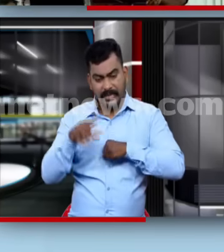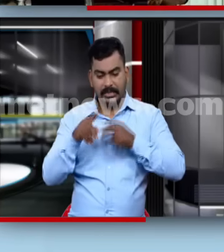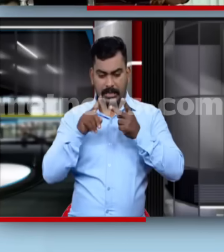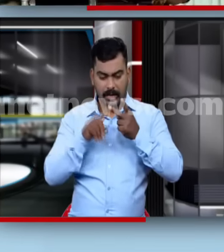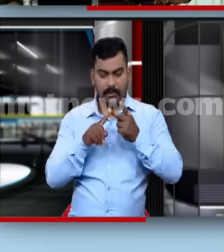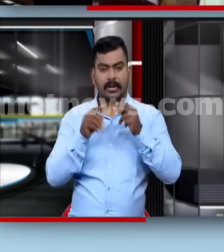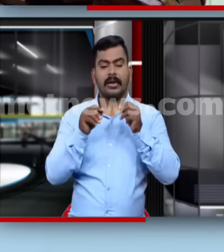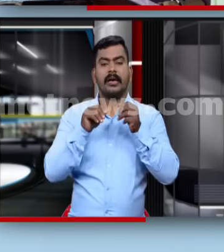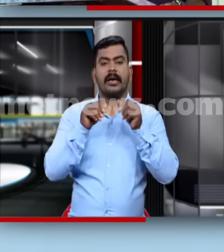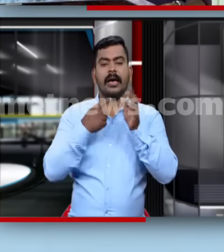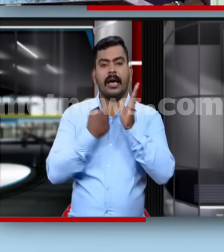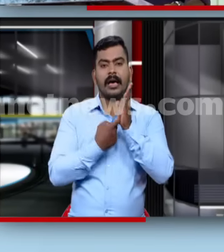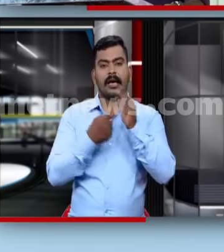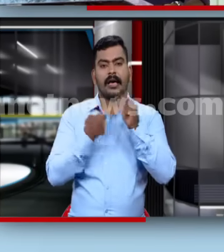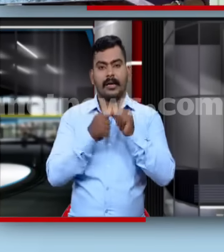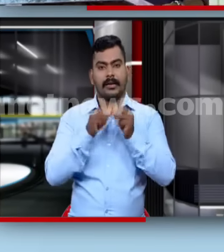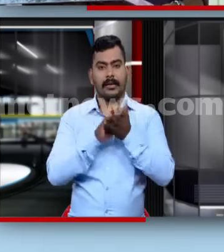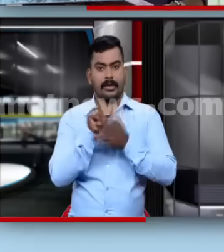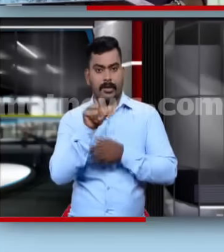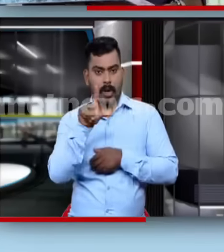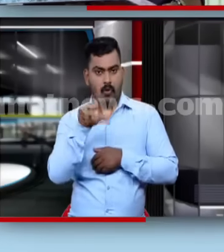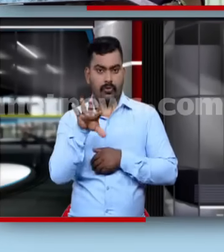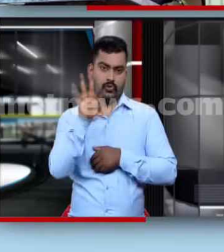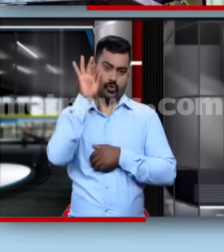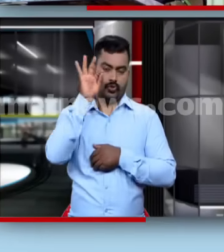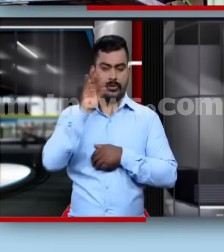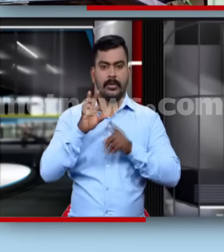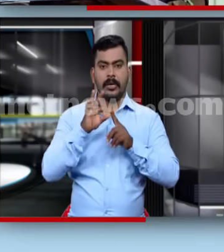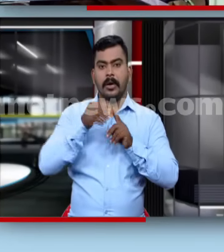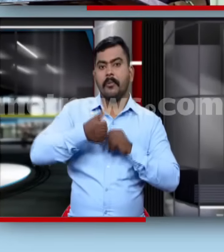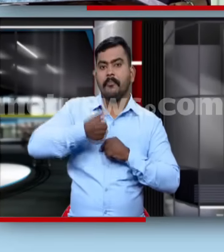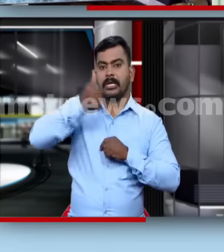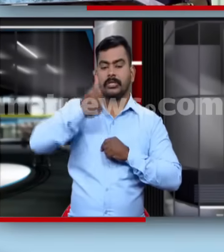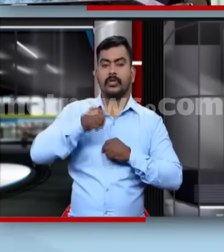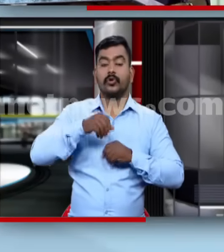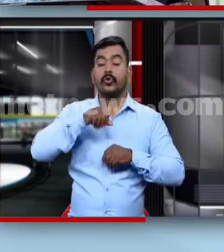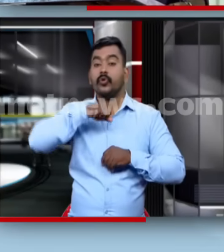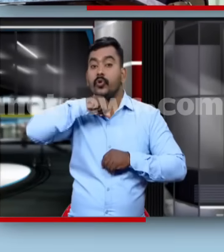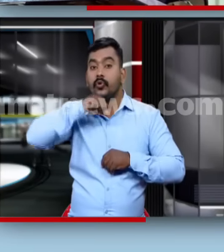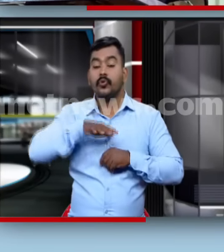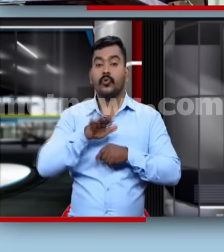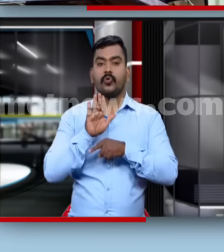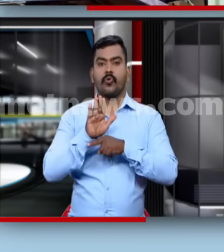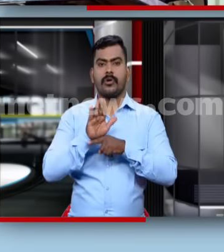തന്നെ യൂത്ത് കോൺഗ്രസിന്റെ സംസ്ഥാന പ്രസിഡന്റ് സ്ഥാനത്തേക്ക് എത്തുകയാണ്. കേരളത്തെ